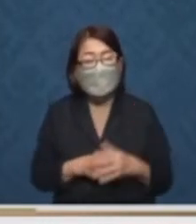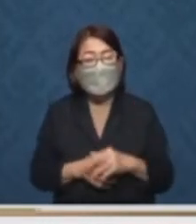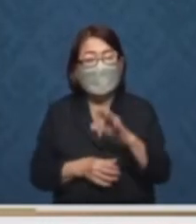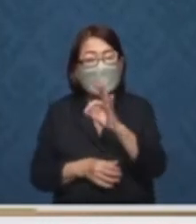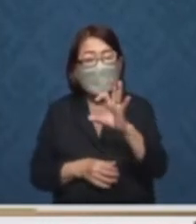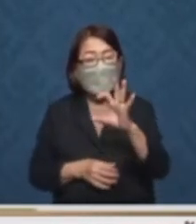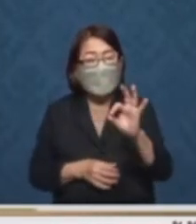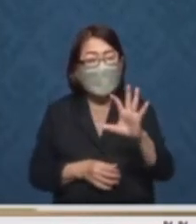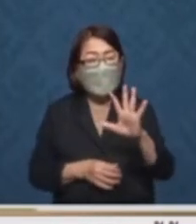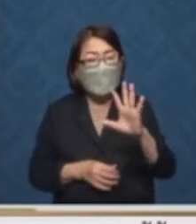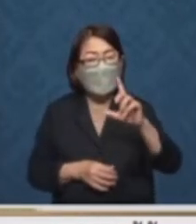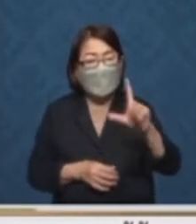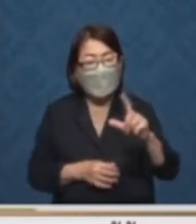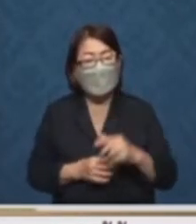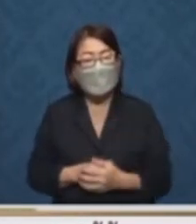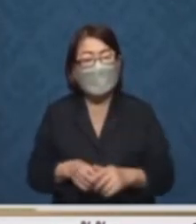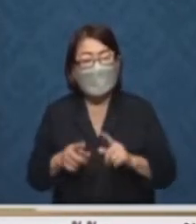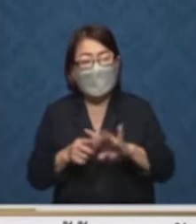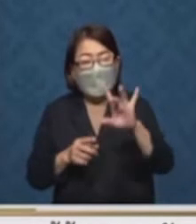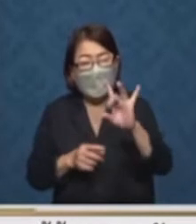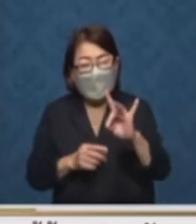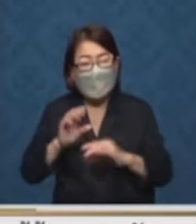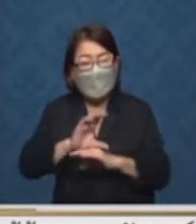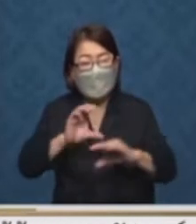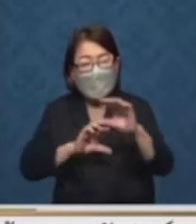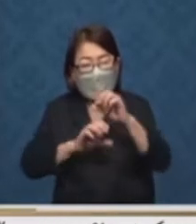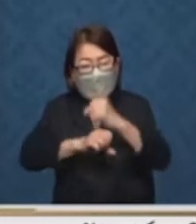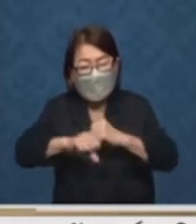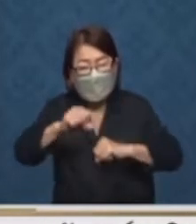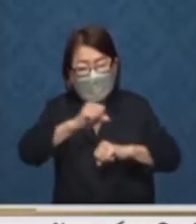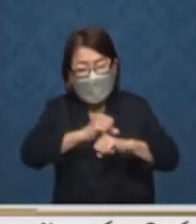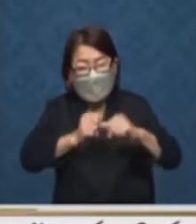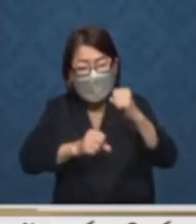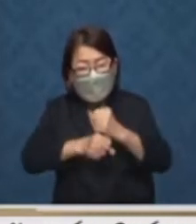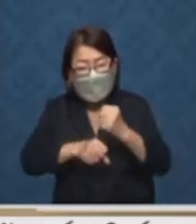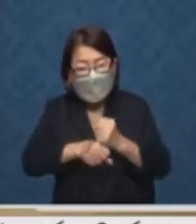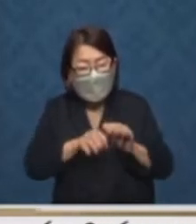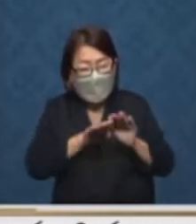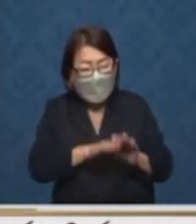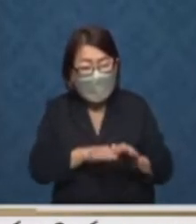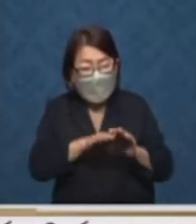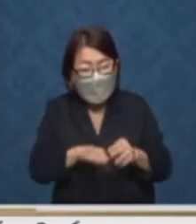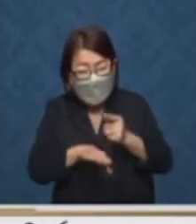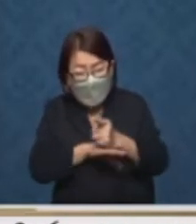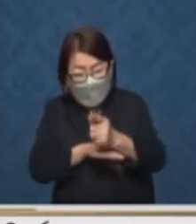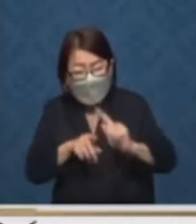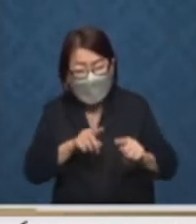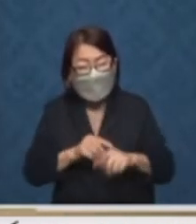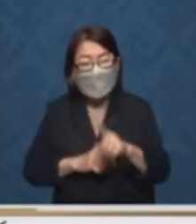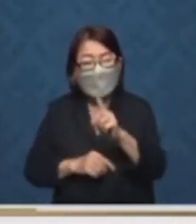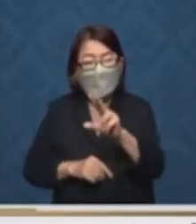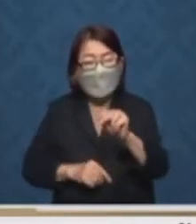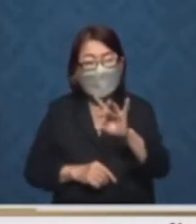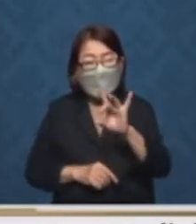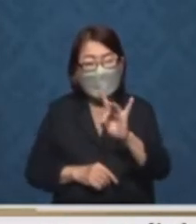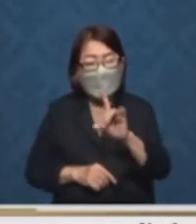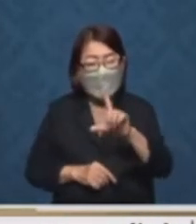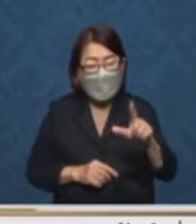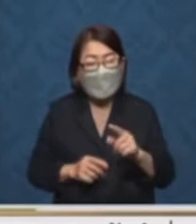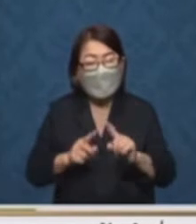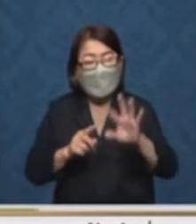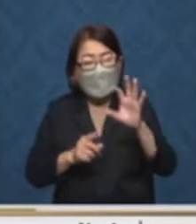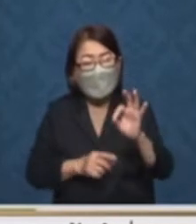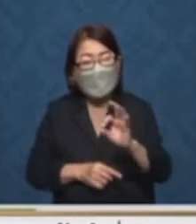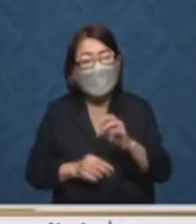995ล้านนะครับ8โครงการก่อสร้างคลังอาวุธครับ138ล้าน9โครงการทดส